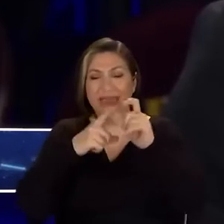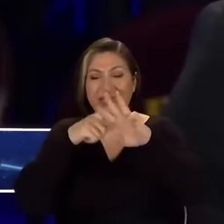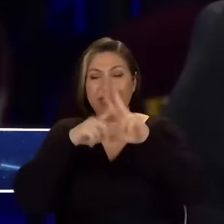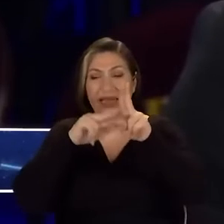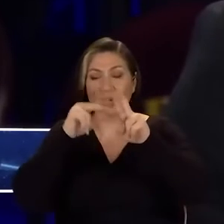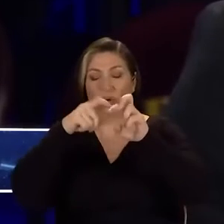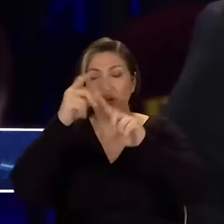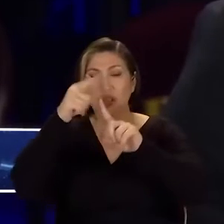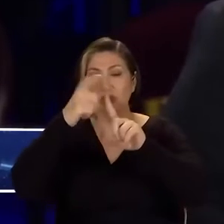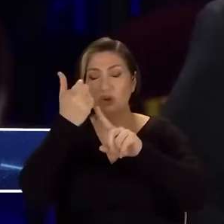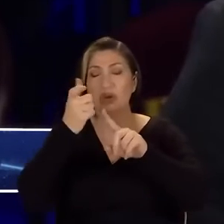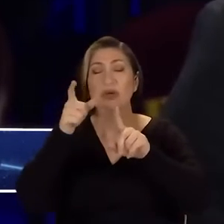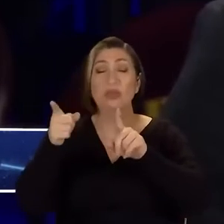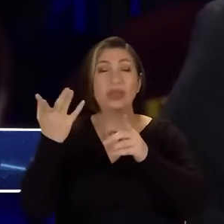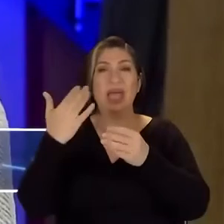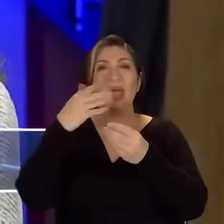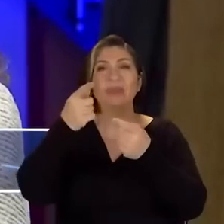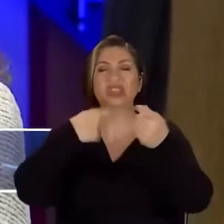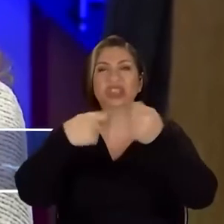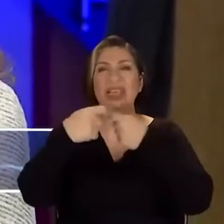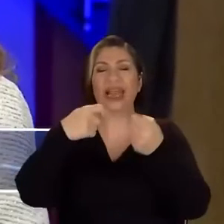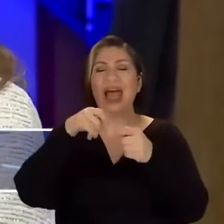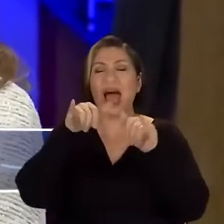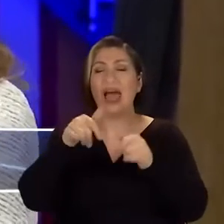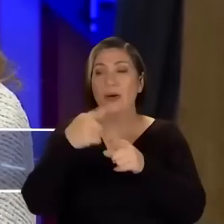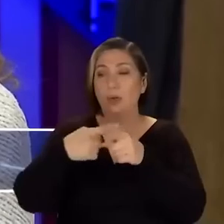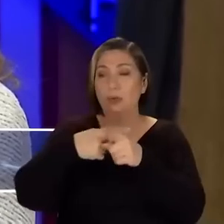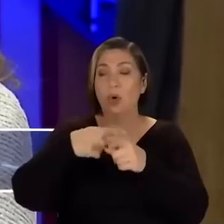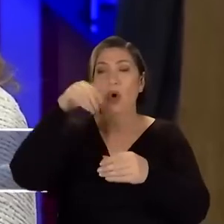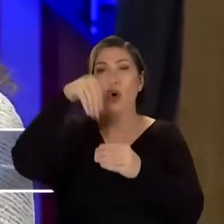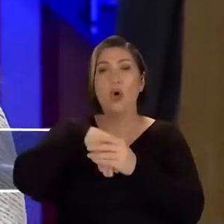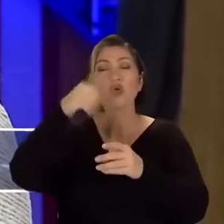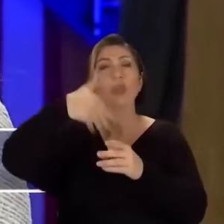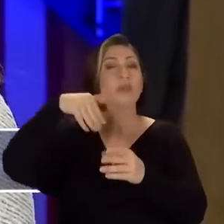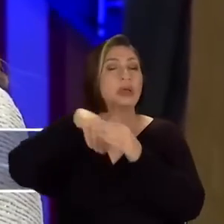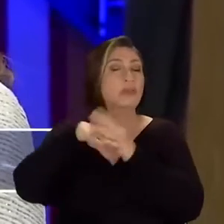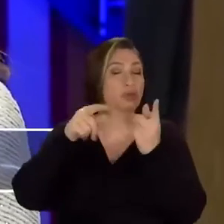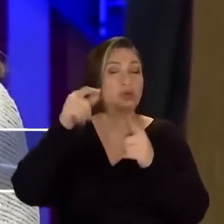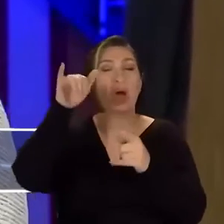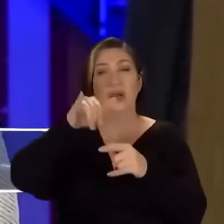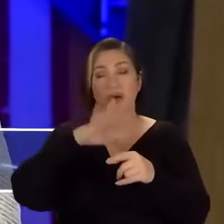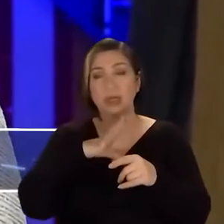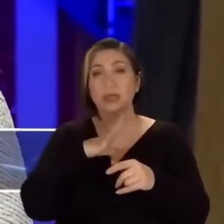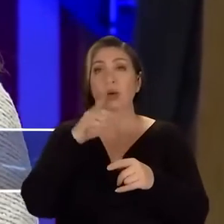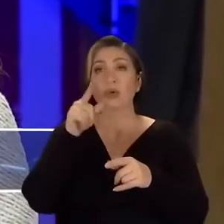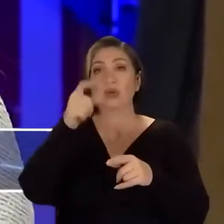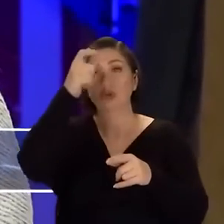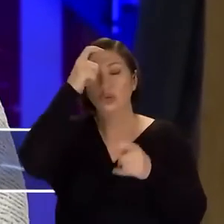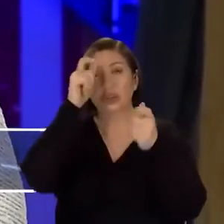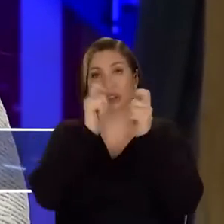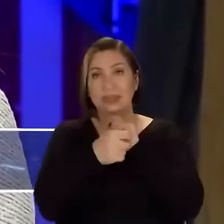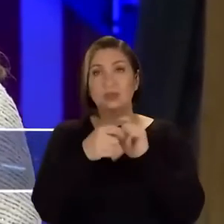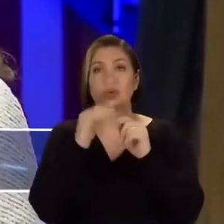bir şirketin hissedarlarından biri konumuna gelebiliyorsunuz yönetimde oy hakkına kadar. Utility, hizmet token'ı diye Türkçe'ye